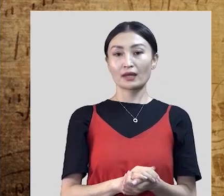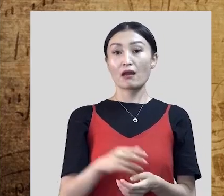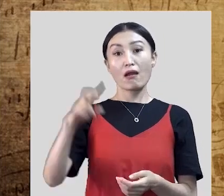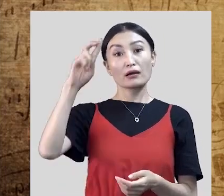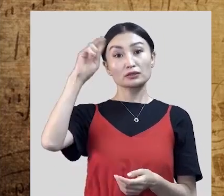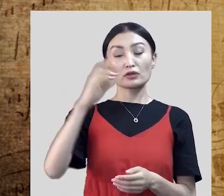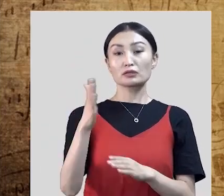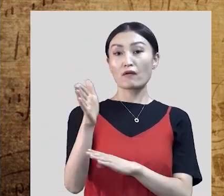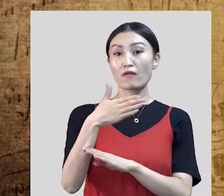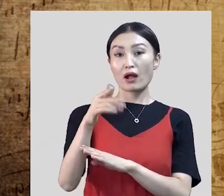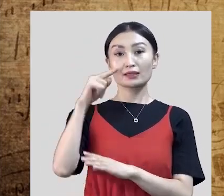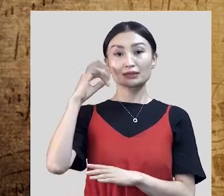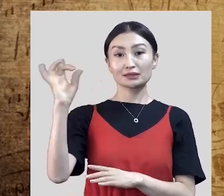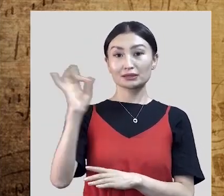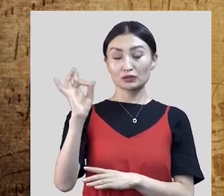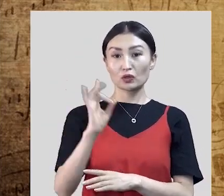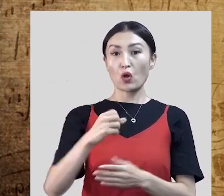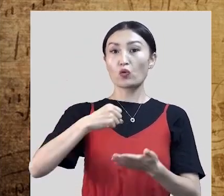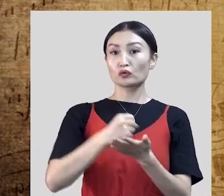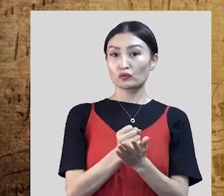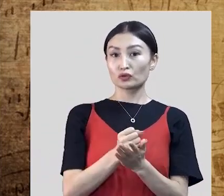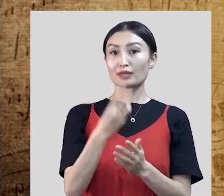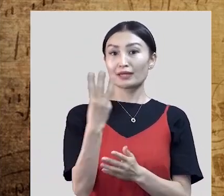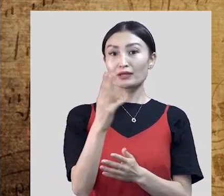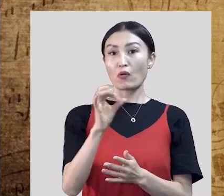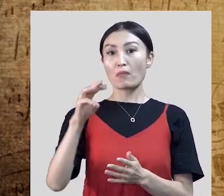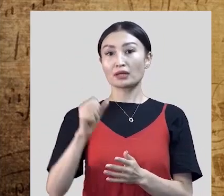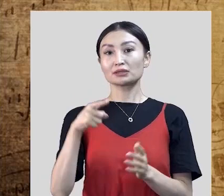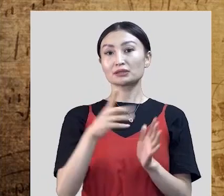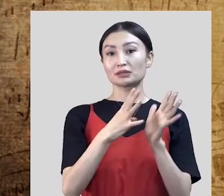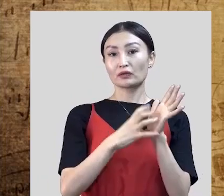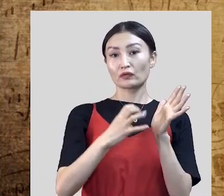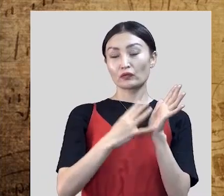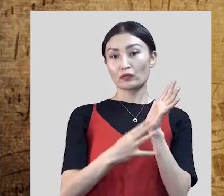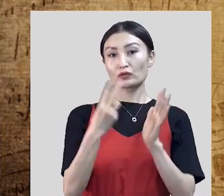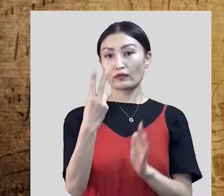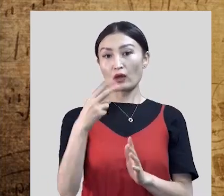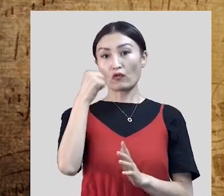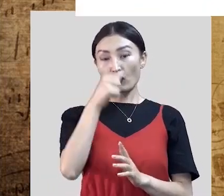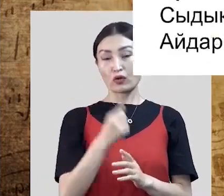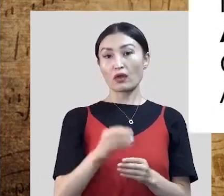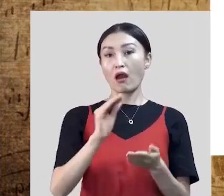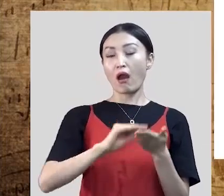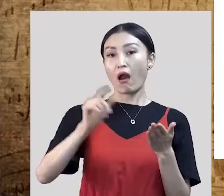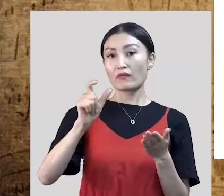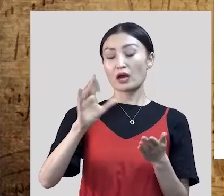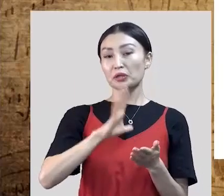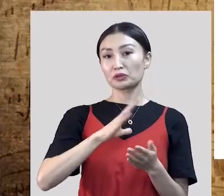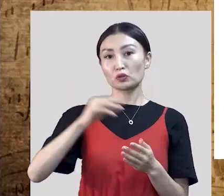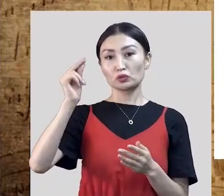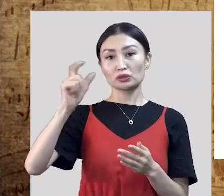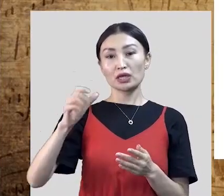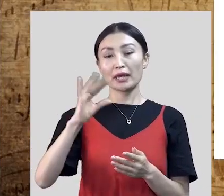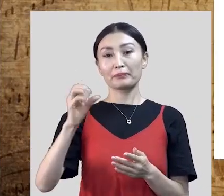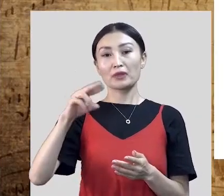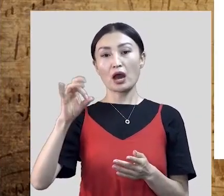самобытность. Государственный флаг Кыргызской Республики утвержден 3 марта 1992 года. Авторы флага – ученые